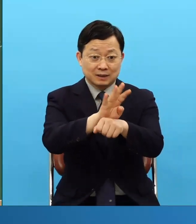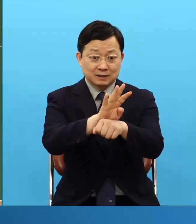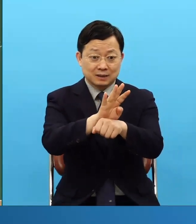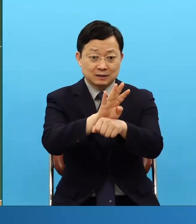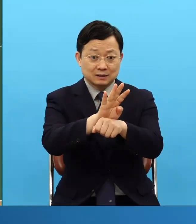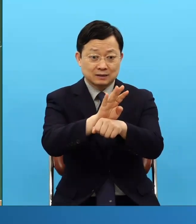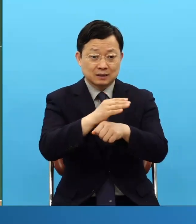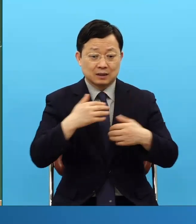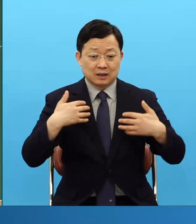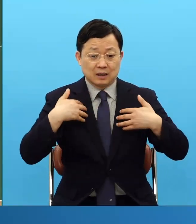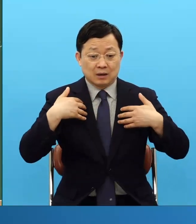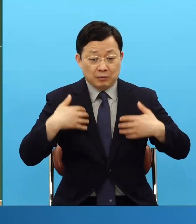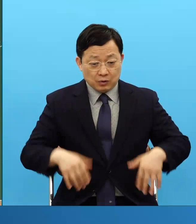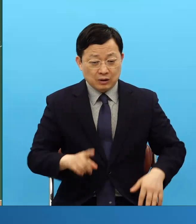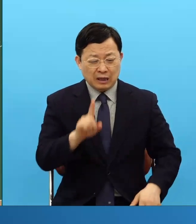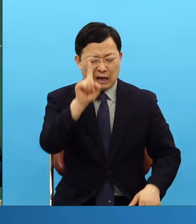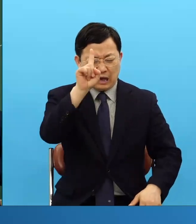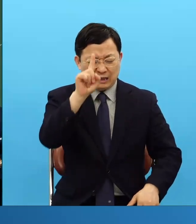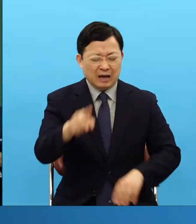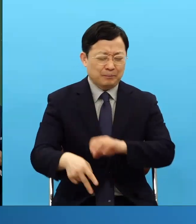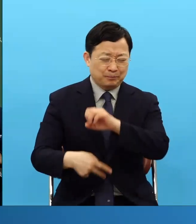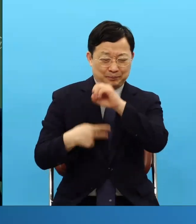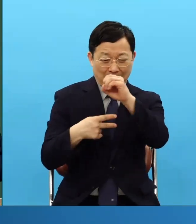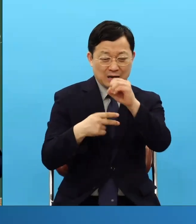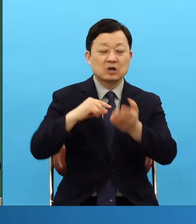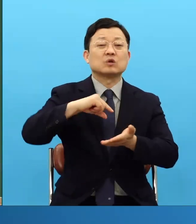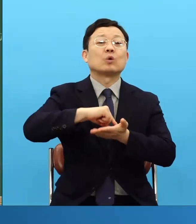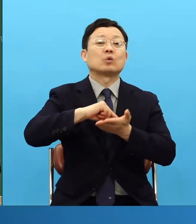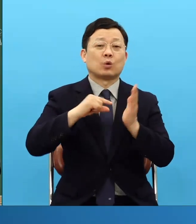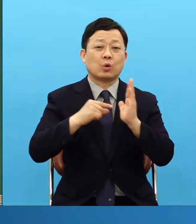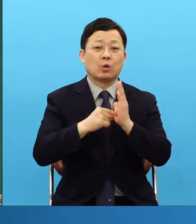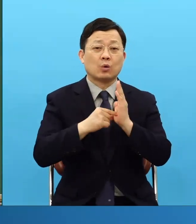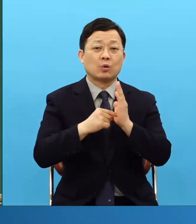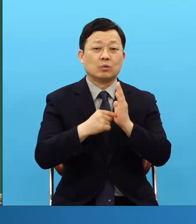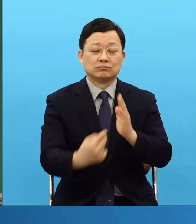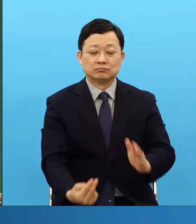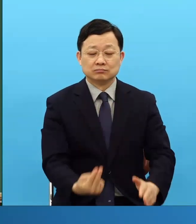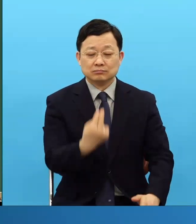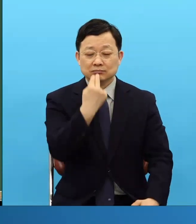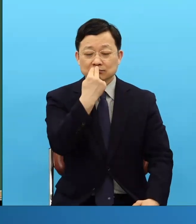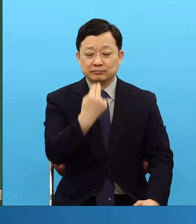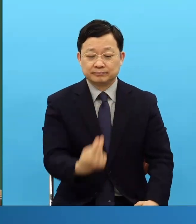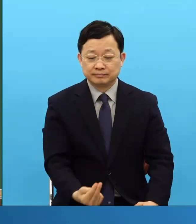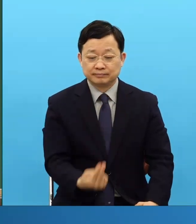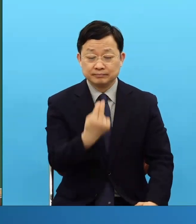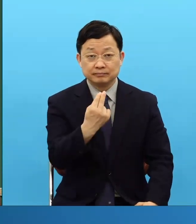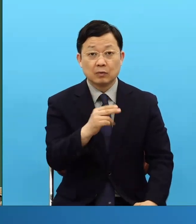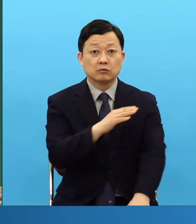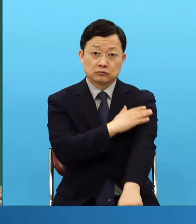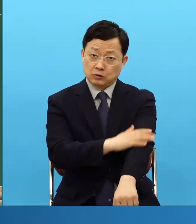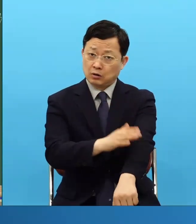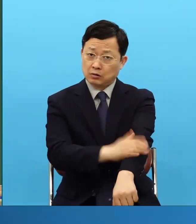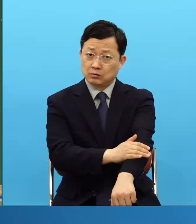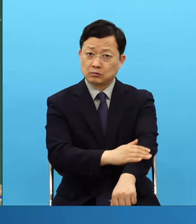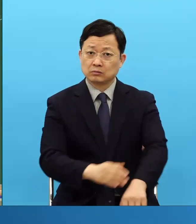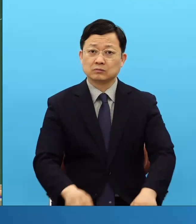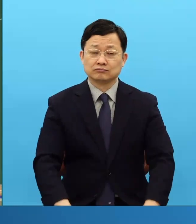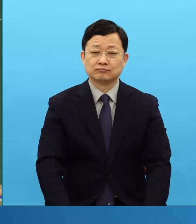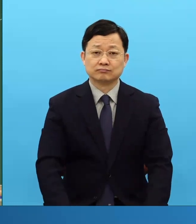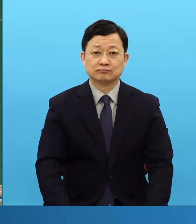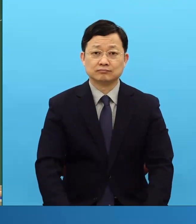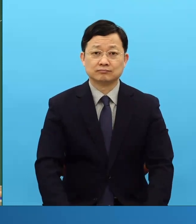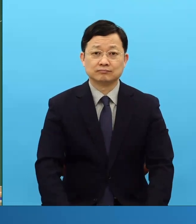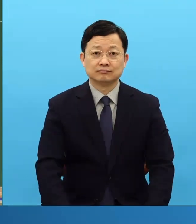됩니다. And the standard is within the 24 hours that you have, there should not be a time where you feel 그렇게 tired or 하면 fatigued. 잘하고 있는 겁니다. If you're doing breathing that way, then you're doing it well. 혹시나 그것